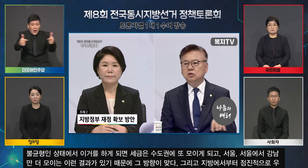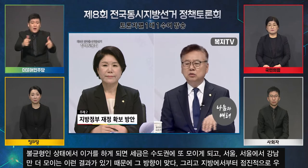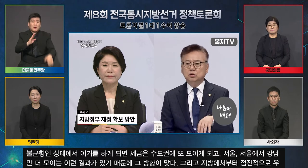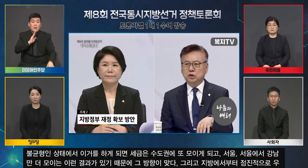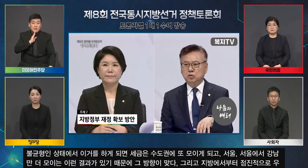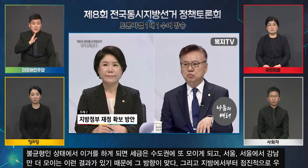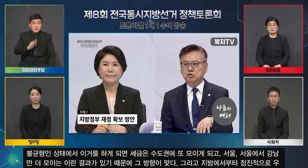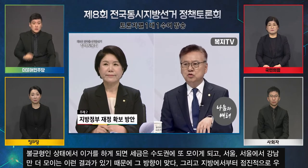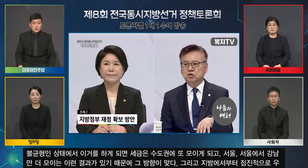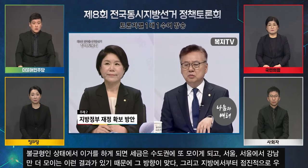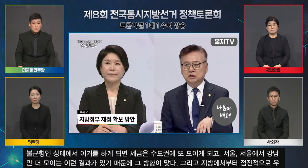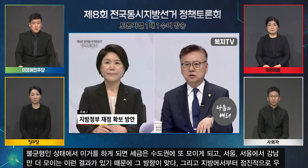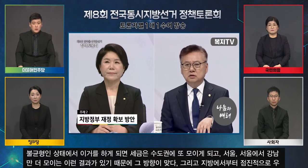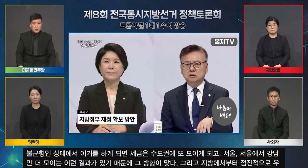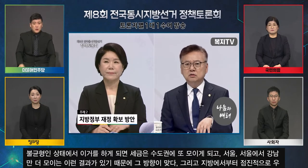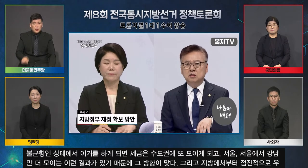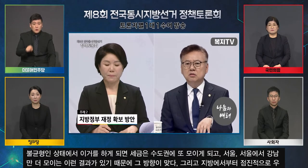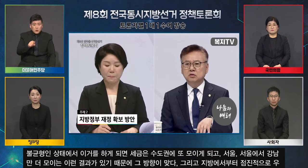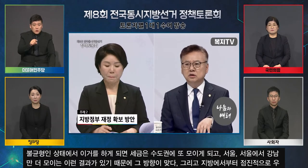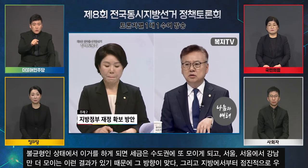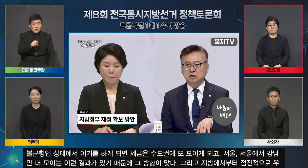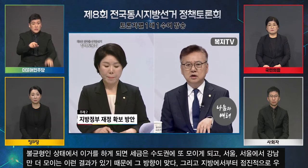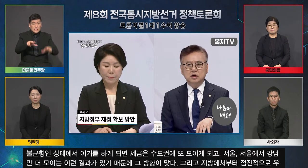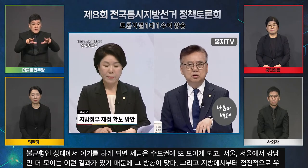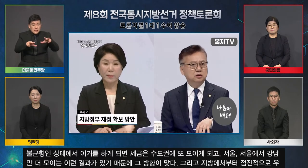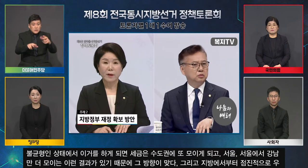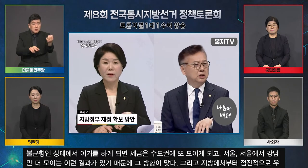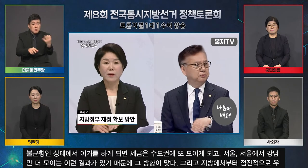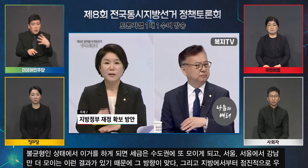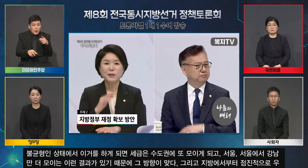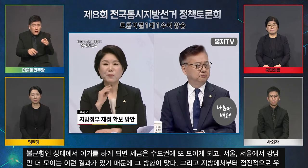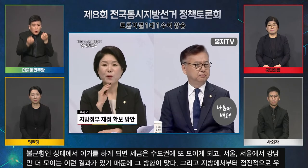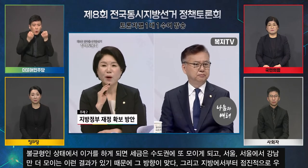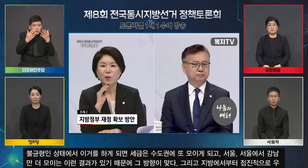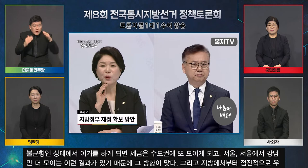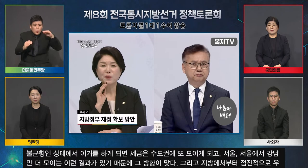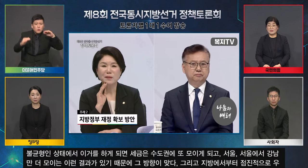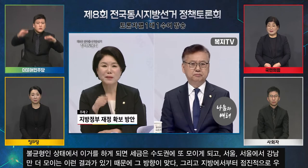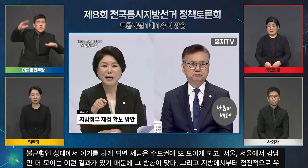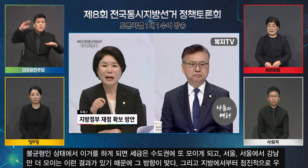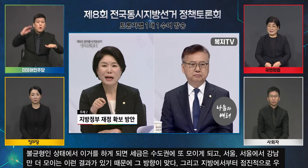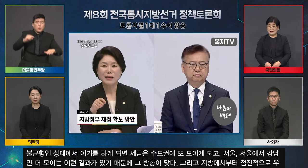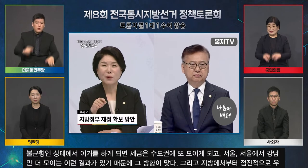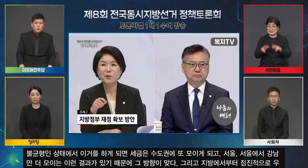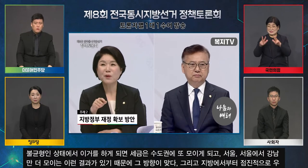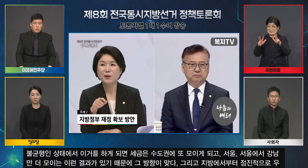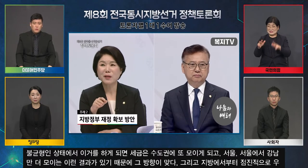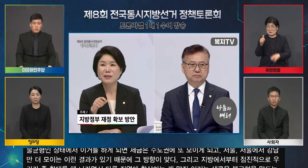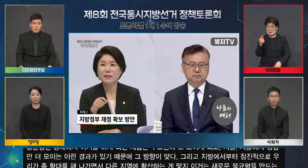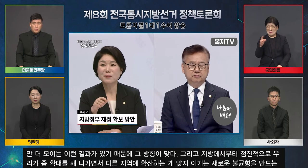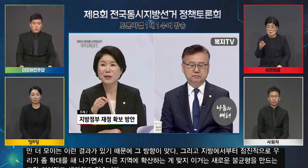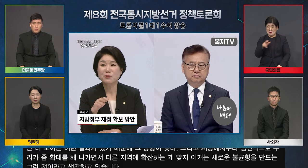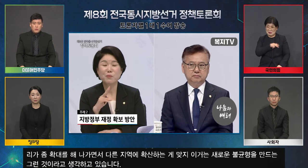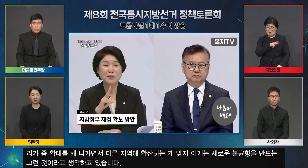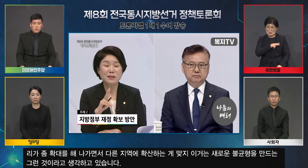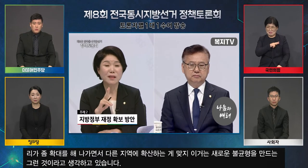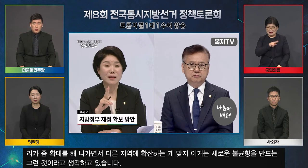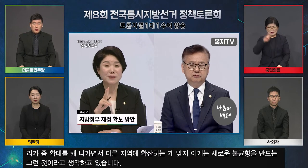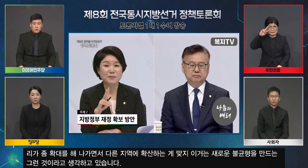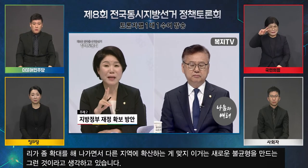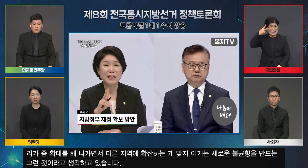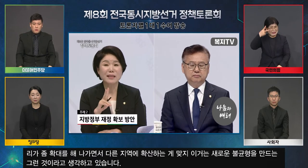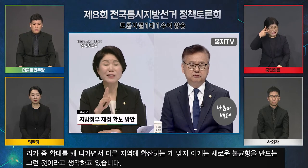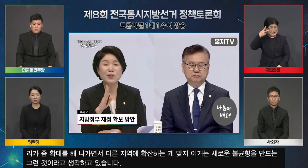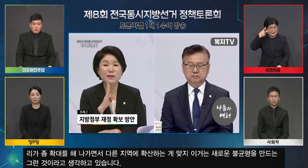이건 새로운 불균형을 만드는 그런 것이라고 생각하고 있습니다. 지금 홍 의원님께서 잠깐 혼동하고 계신 점을 제가 두 번